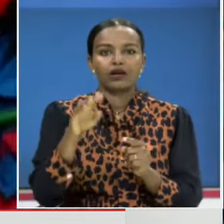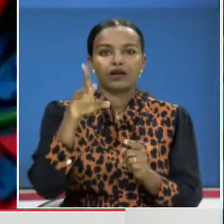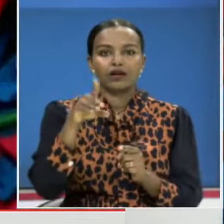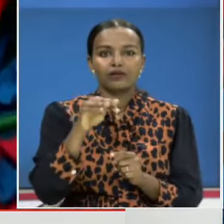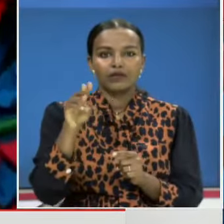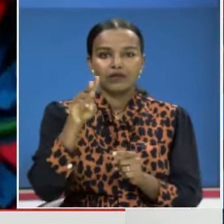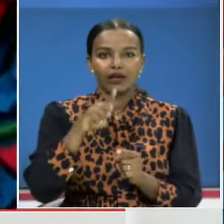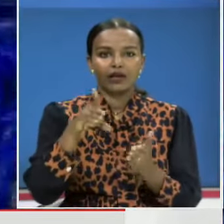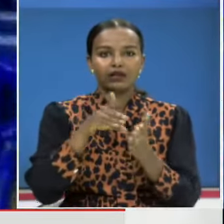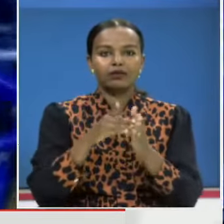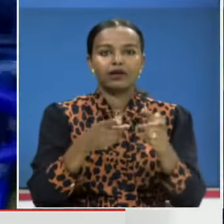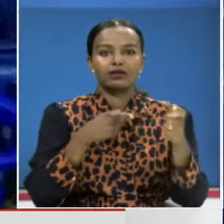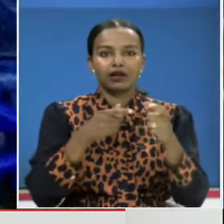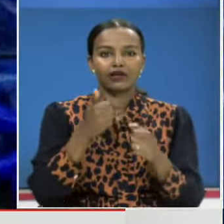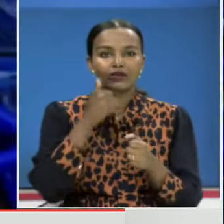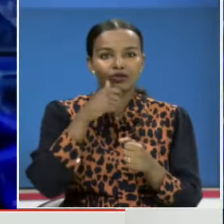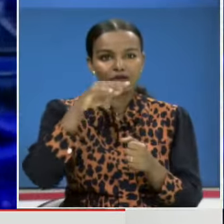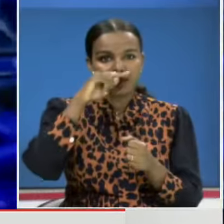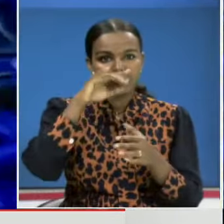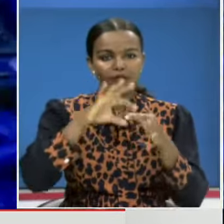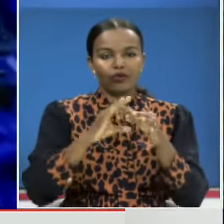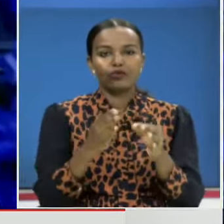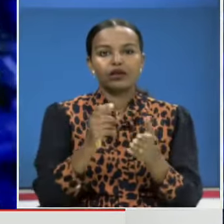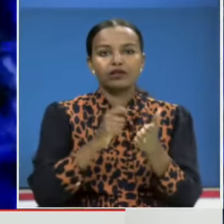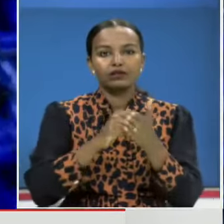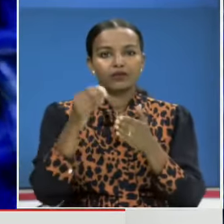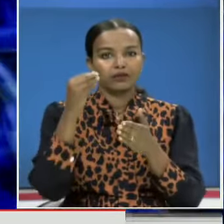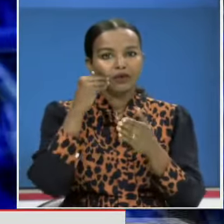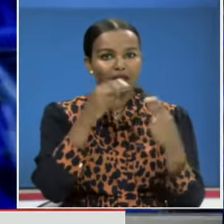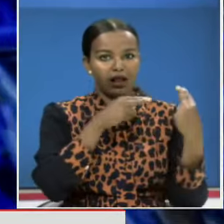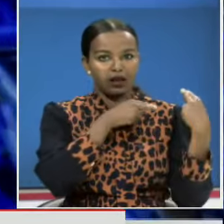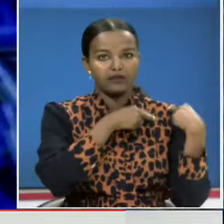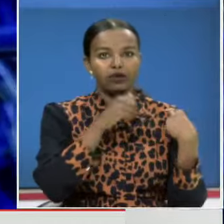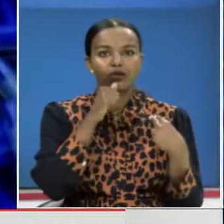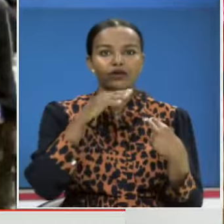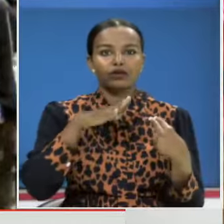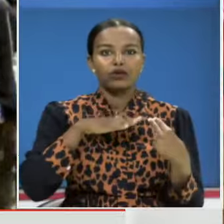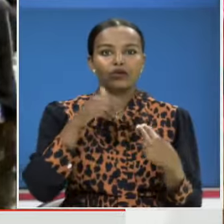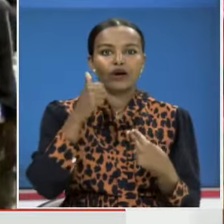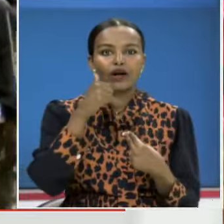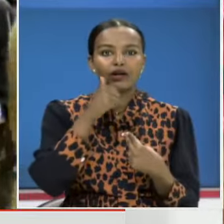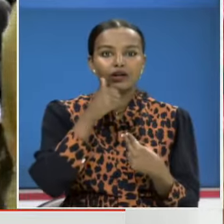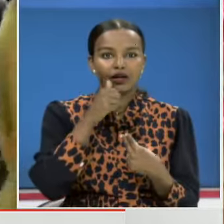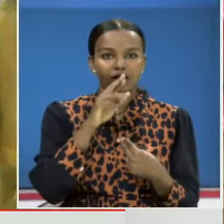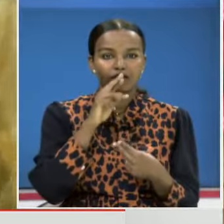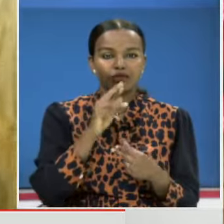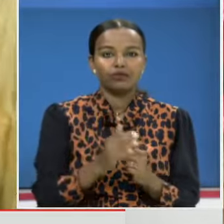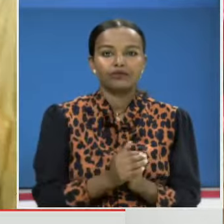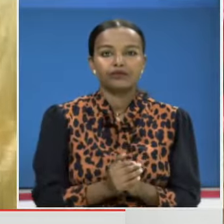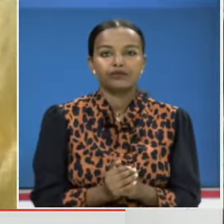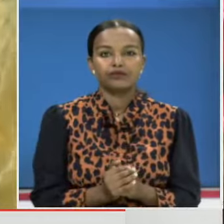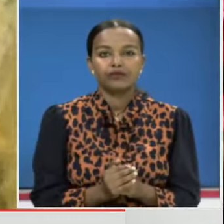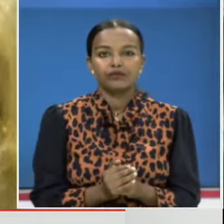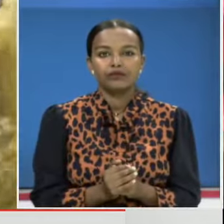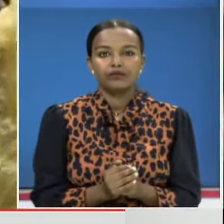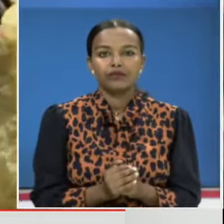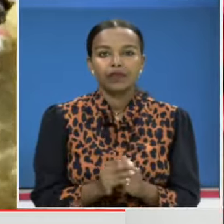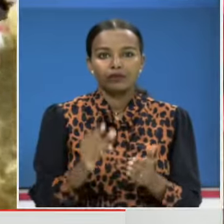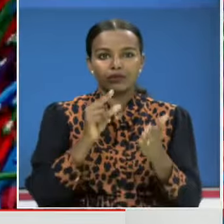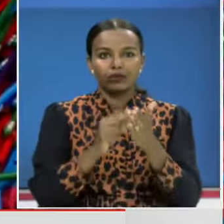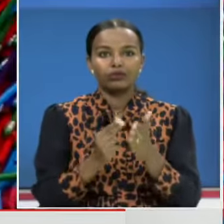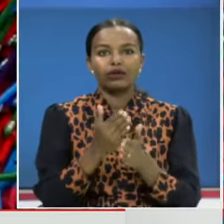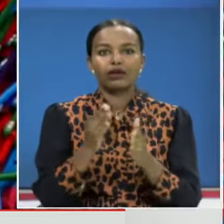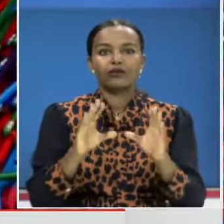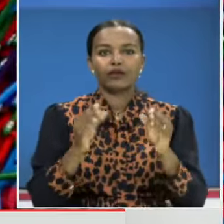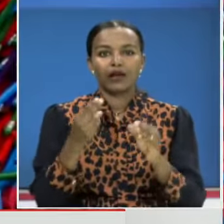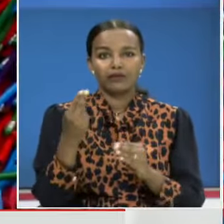ከተማ አስተዳደር ሴቶች ሕጻናትና ማህበራዊ ጉዳይ ጽህፈት ቤት ኃላፊ ወይዘሮ አንሻሊ ናቸው። ሚዲያን በበጎ ነገር